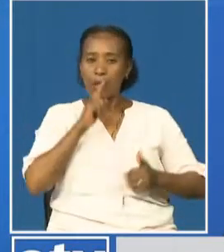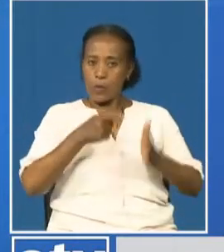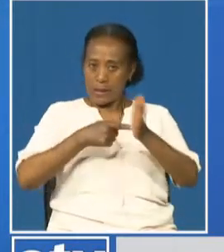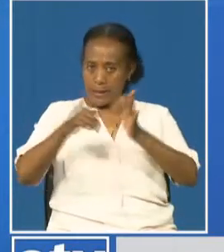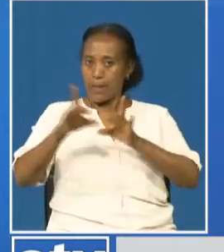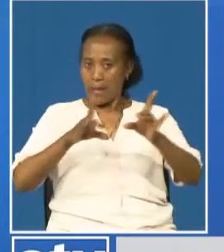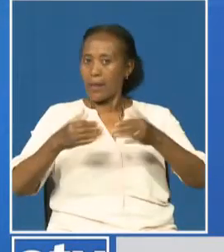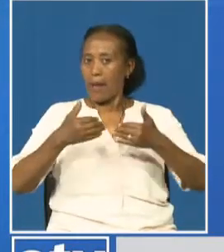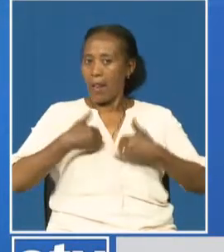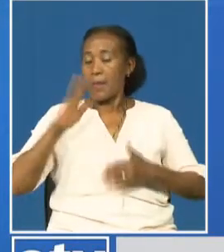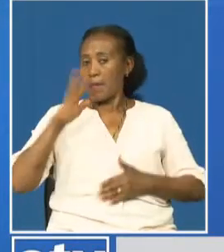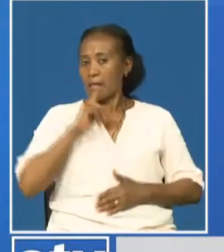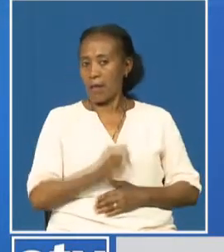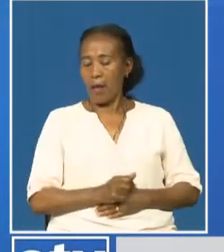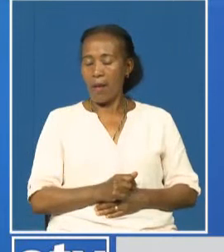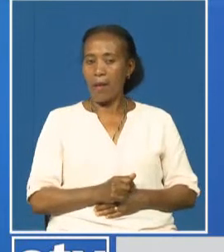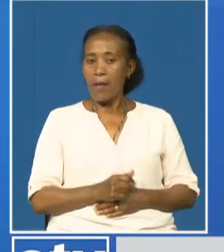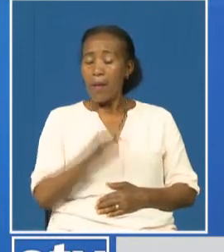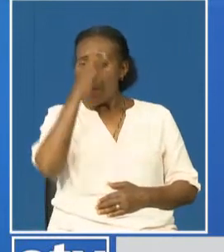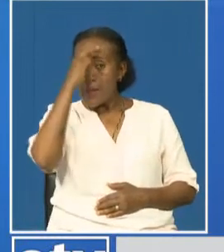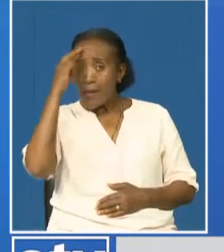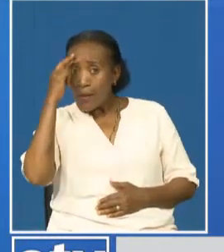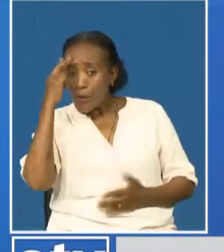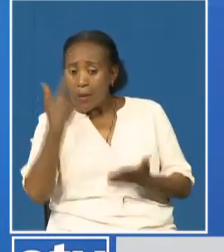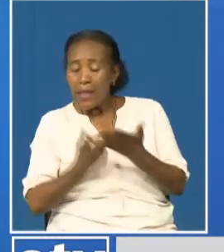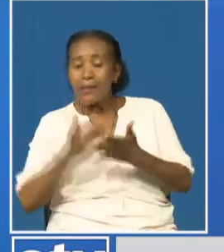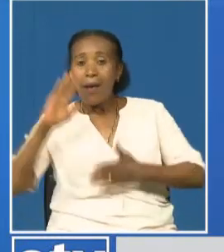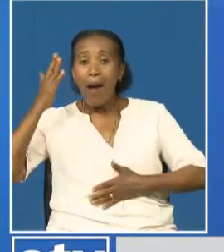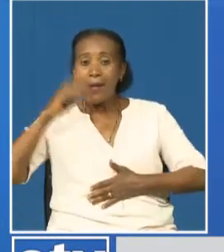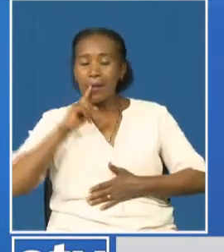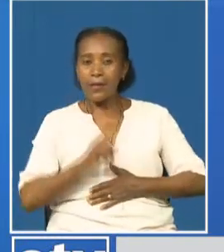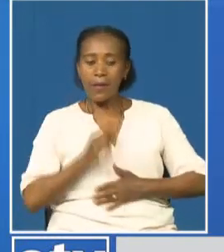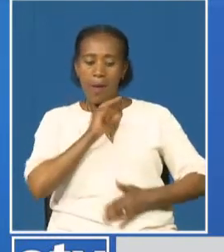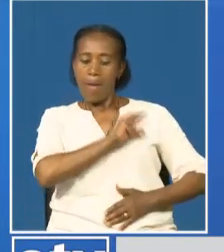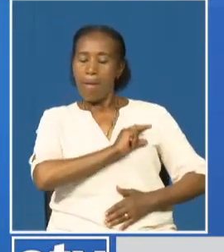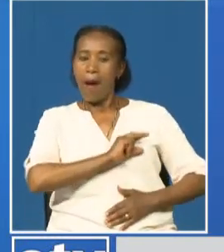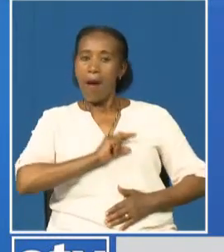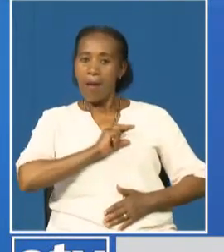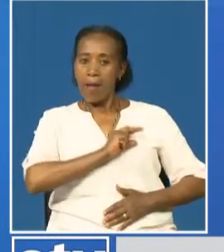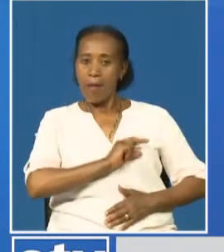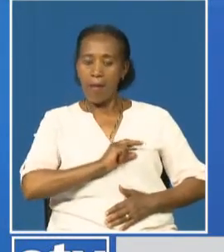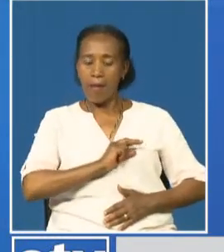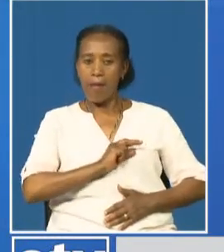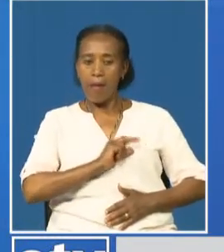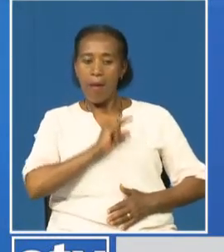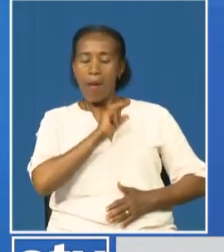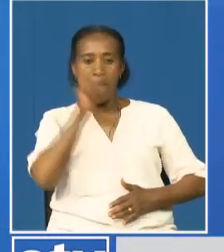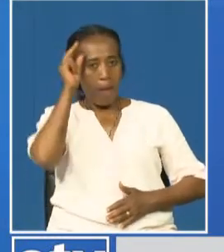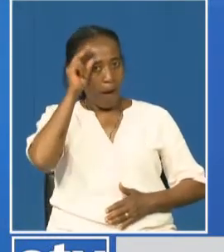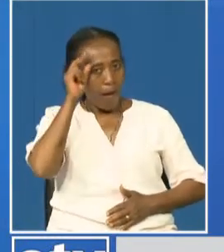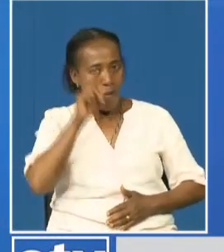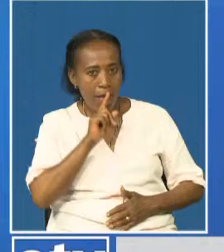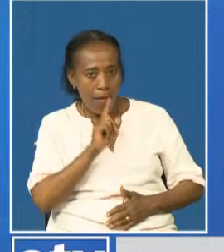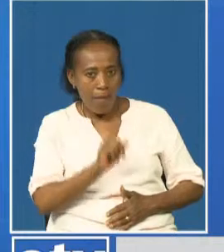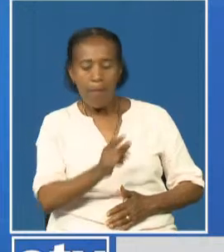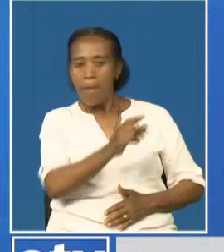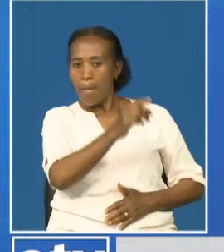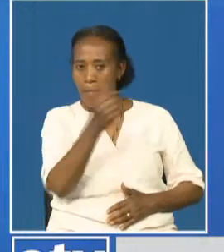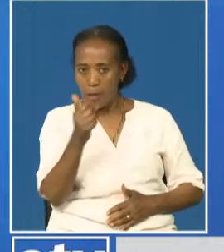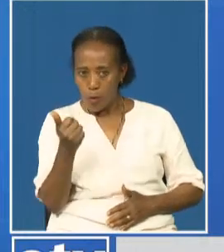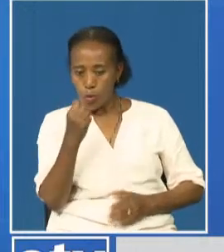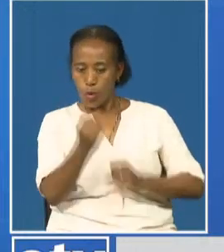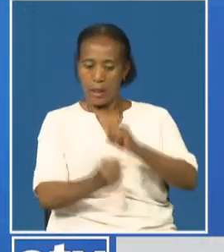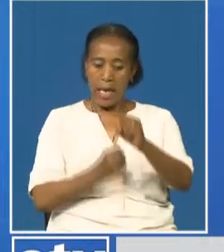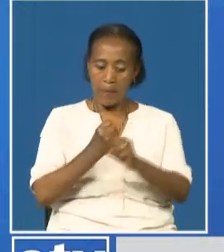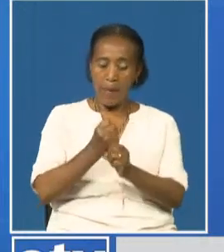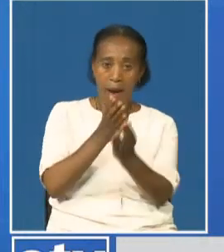በግልጽ ማድረግ ያለብን ይመስለኛል ምክንያቱም ይሄ አይነት ባህሪ በባህልም በሌሎች